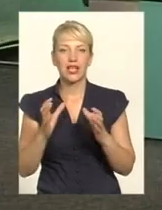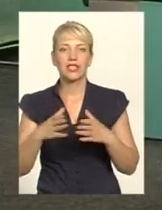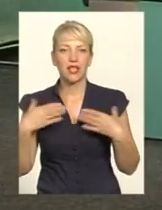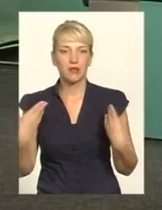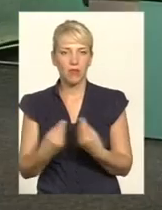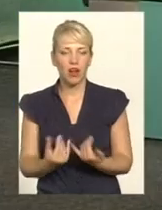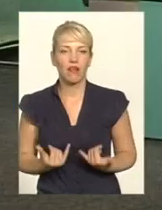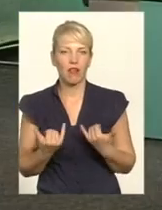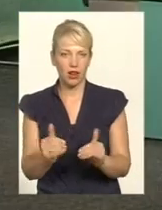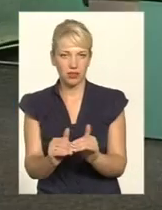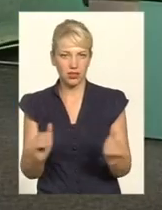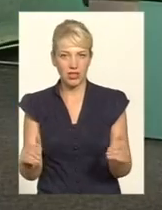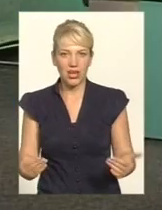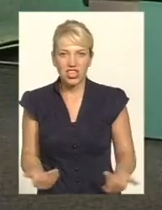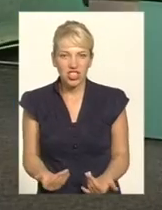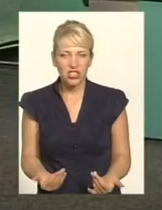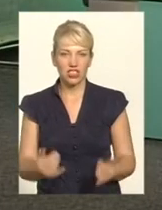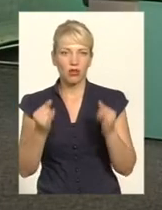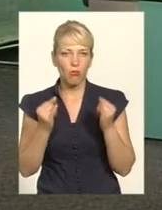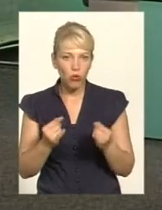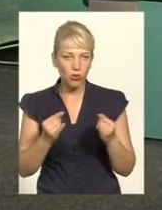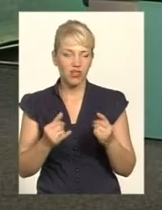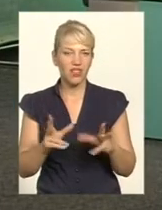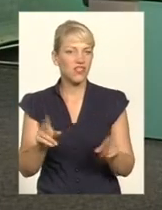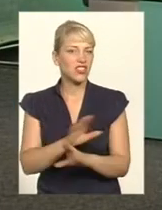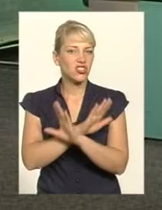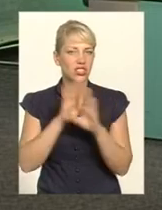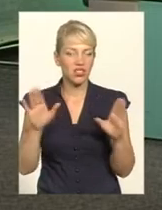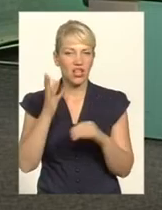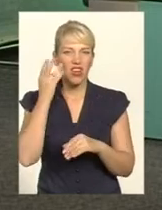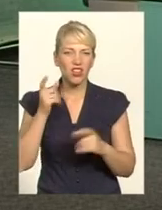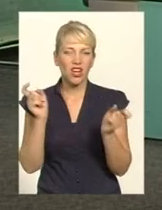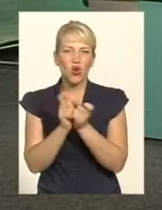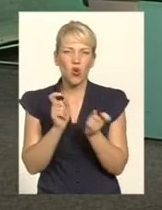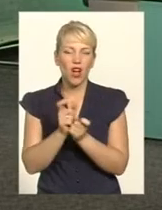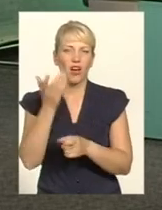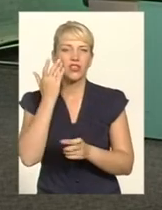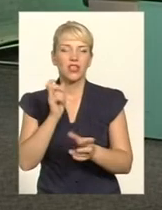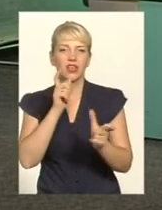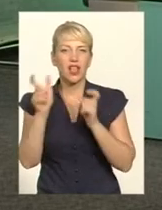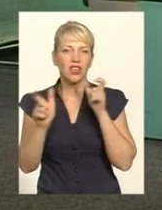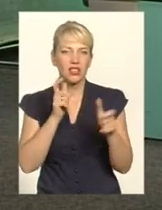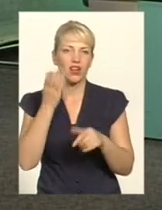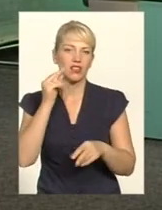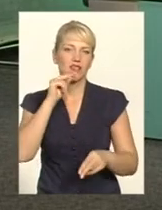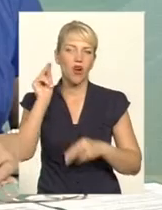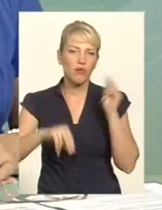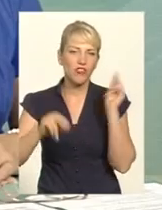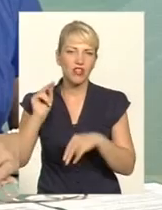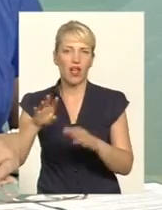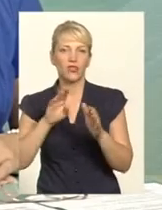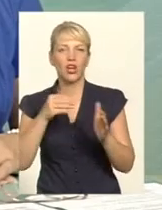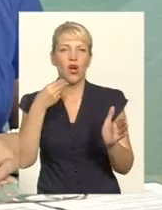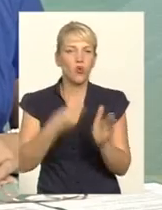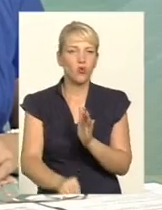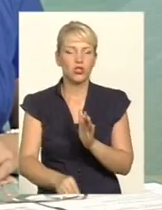ради детей, жить в несчастье, жить, когда ругаются, когда кричат, когда обвиняют, унижают. Ребенок видит